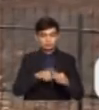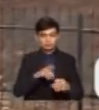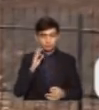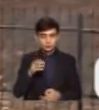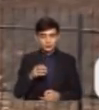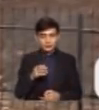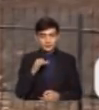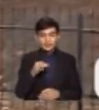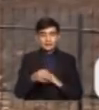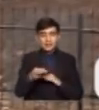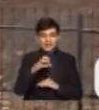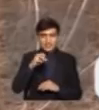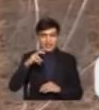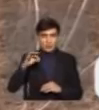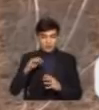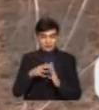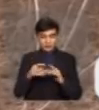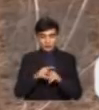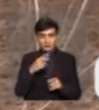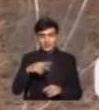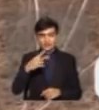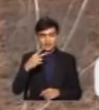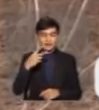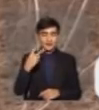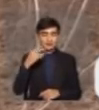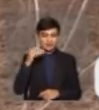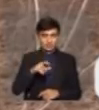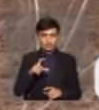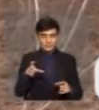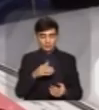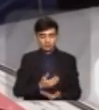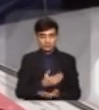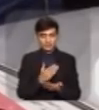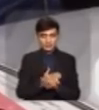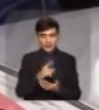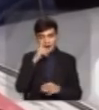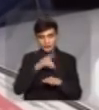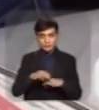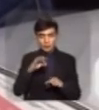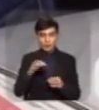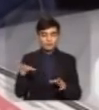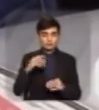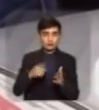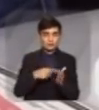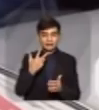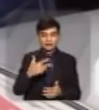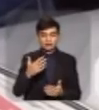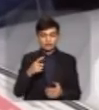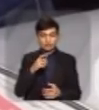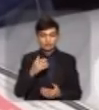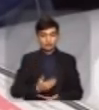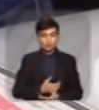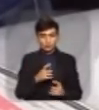Численность населения сельского округа 22 тысячи человек. На сегодня отставки акима требовали только 30 жителей. Они заявили,